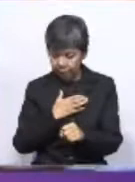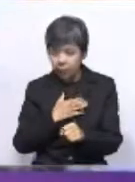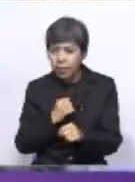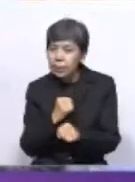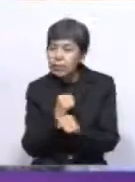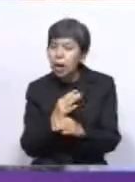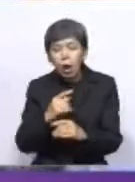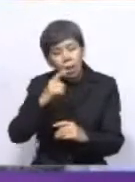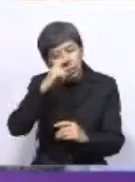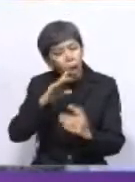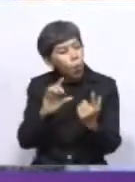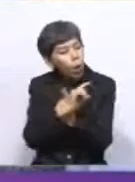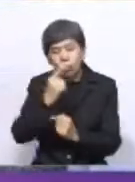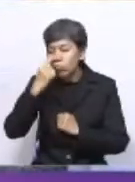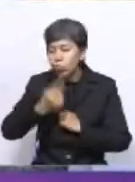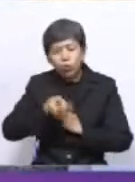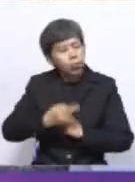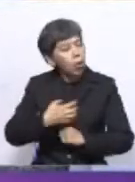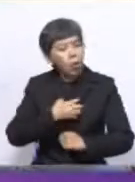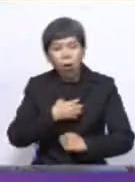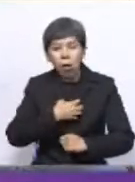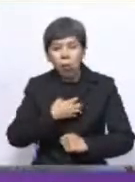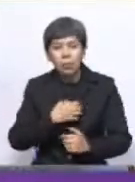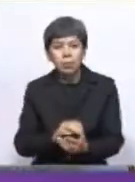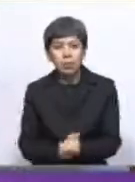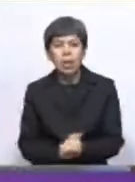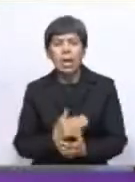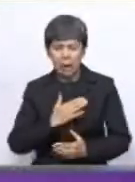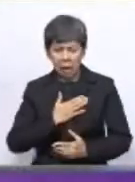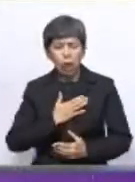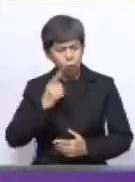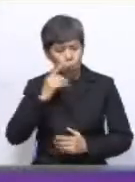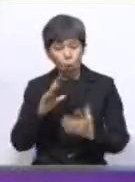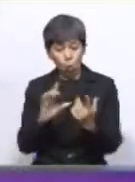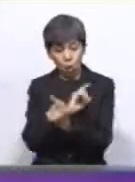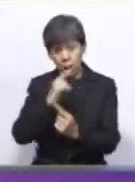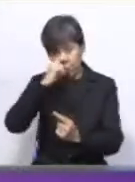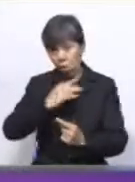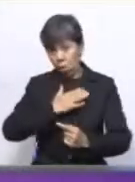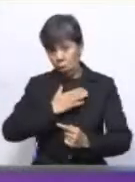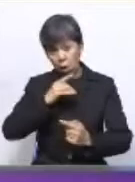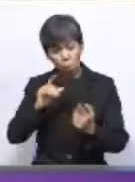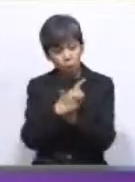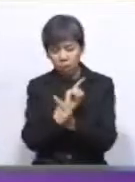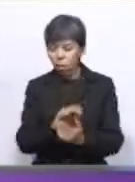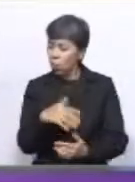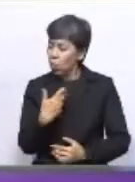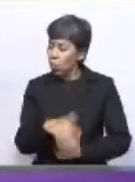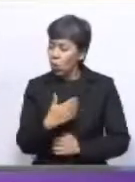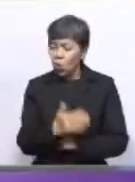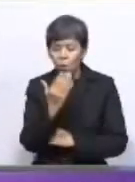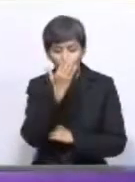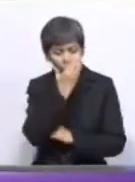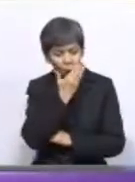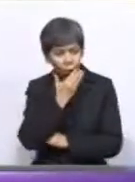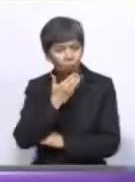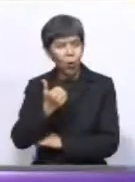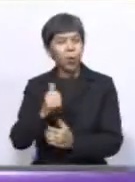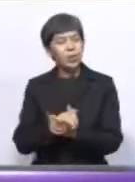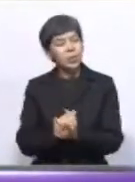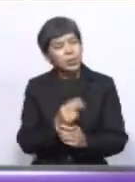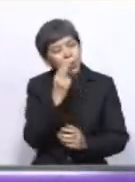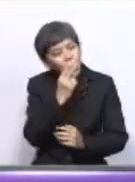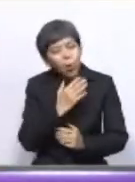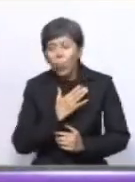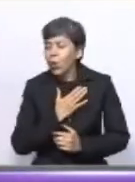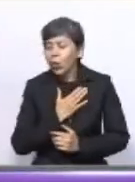บสานมรดกของความเป็นไทยครับ เพราะเรารู้ว่าวัฒนธรรมไทยของเราเป็นวัฒนธรรมที่สวยงามนะคะคนทุกชาติทุกภาษา